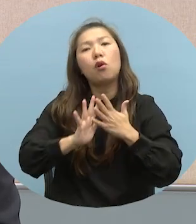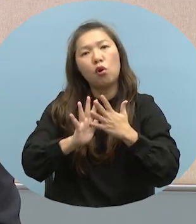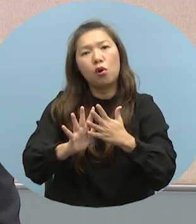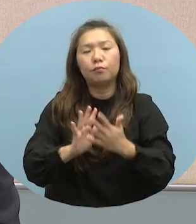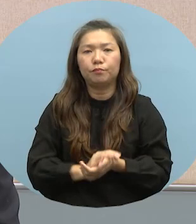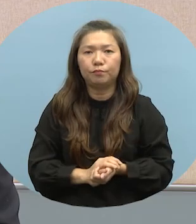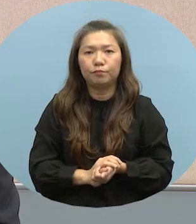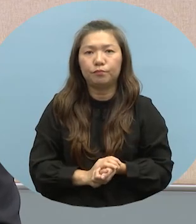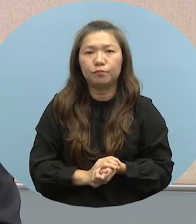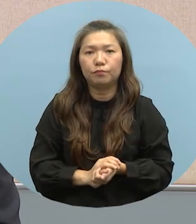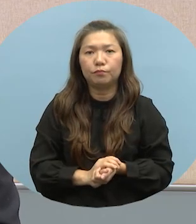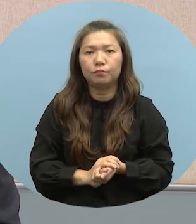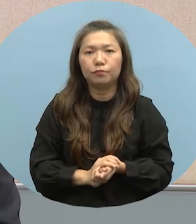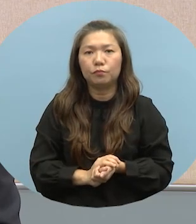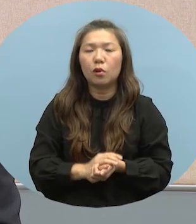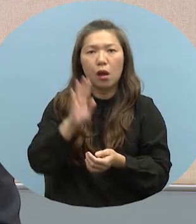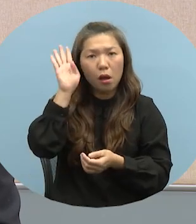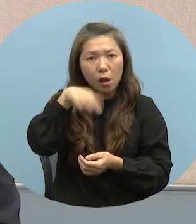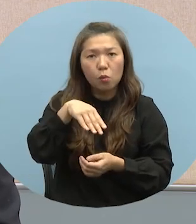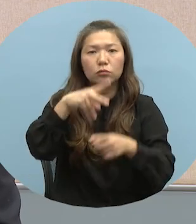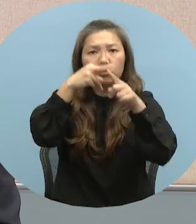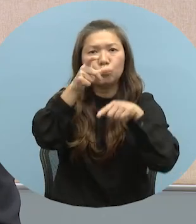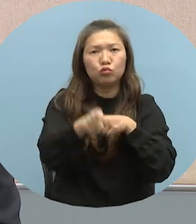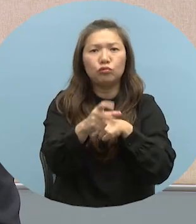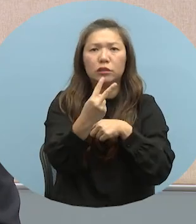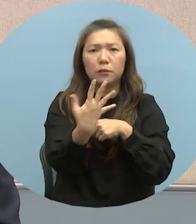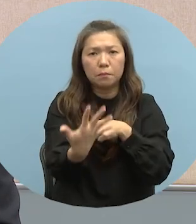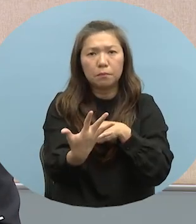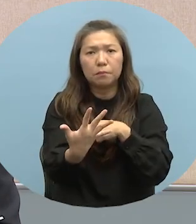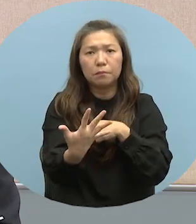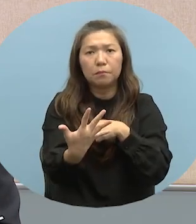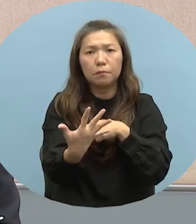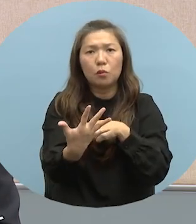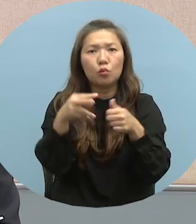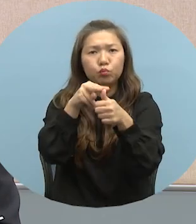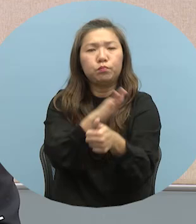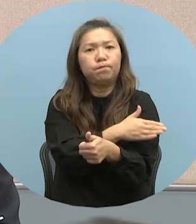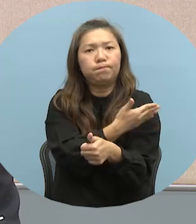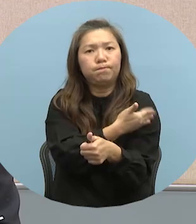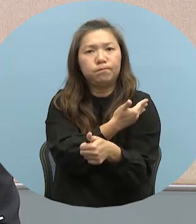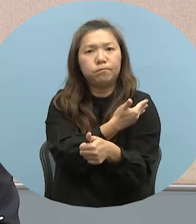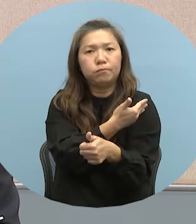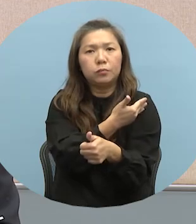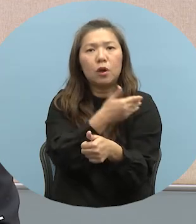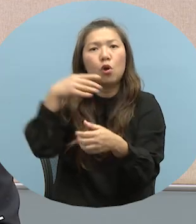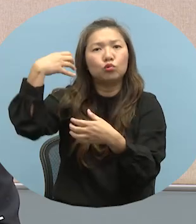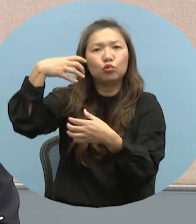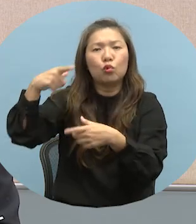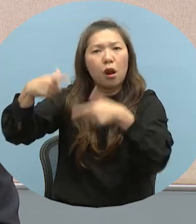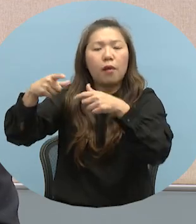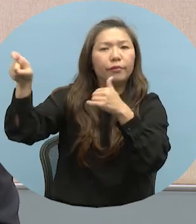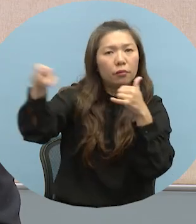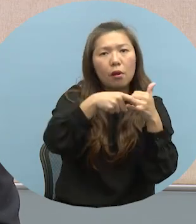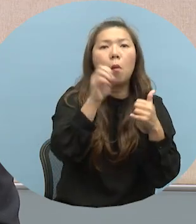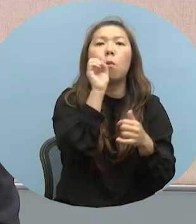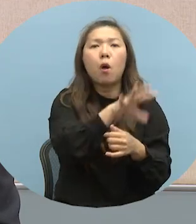咧旅行咁樣嘅。嗱，及後佢喺12月25日，監管人員咧就接獲鍾漢林嘅電話咧，